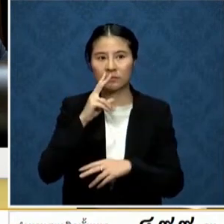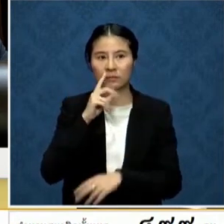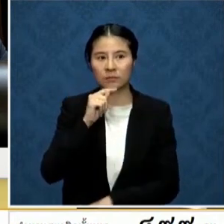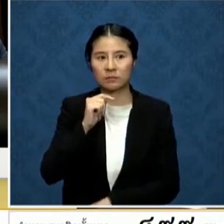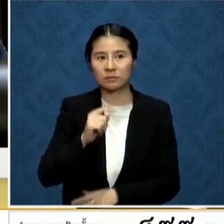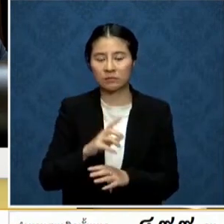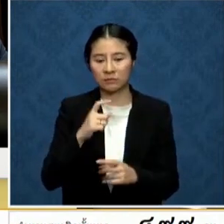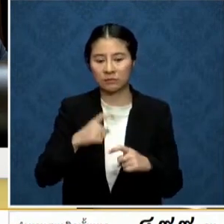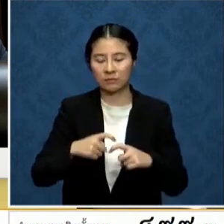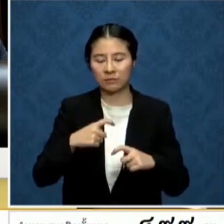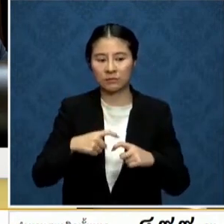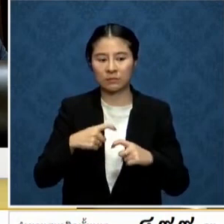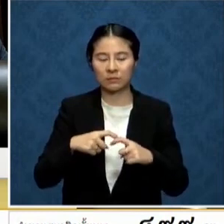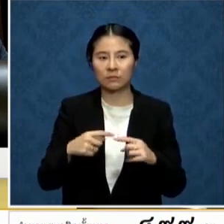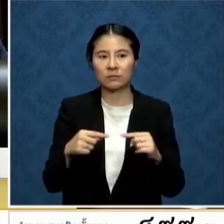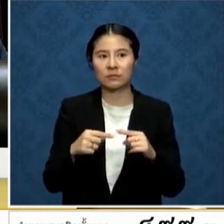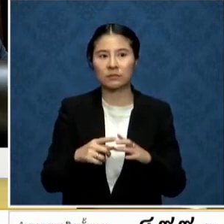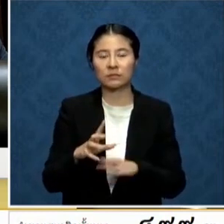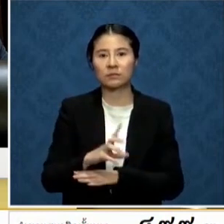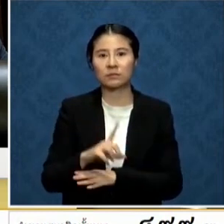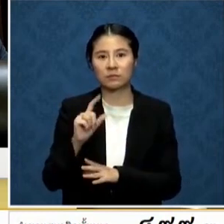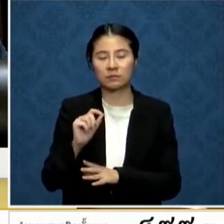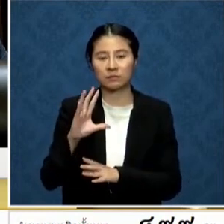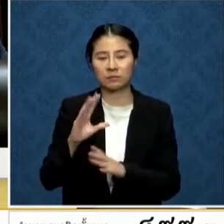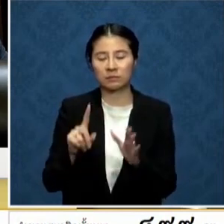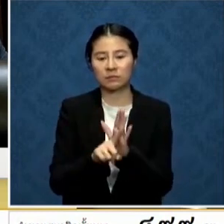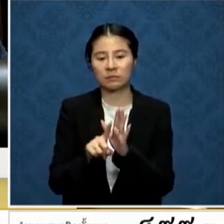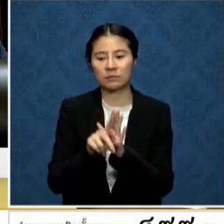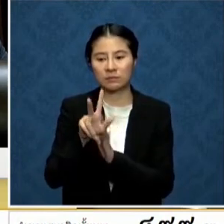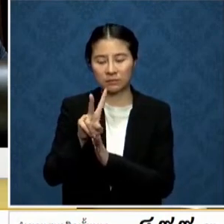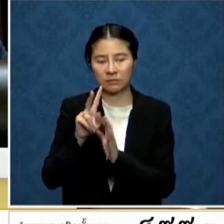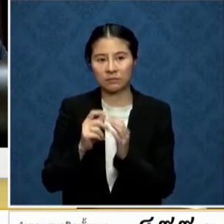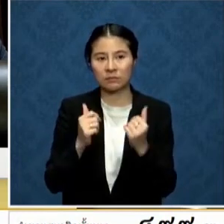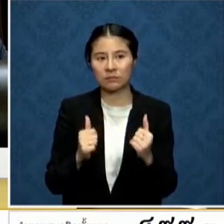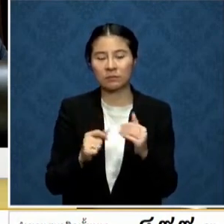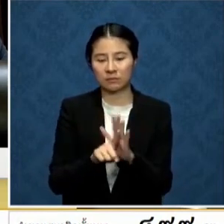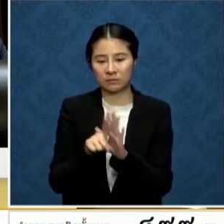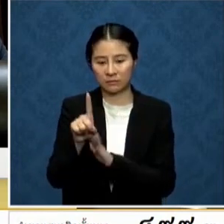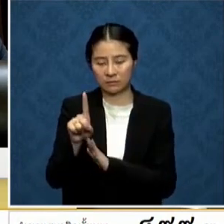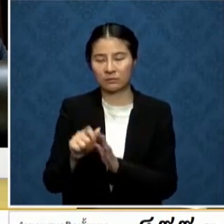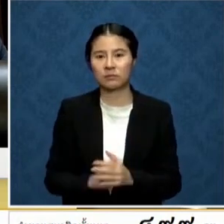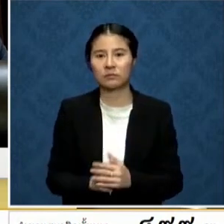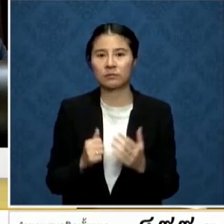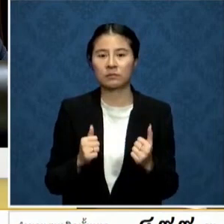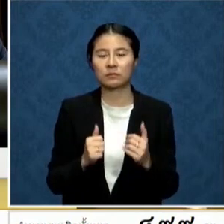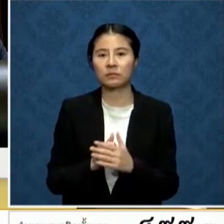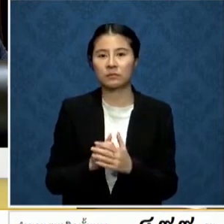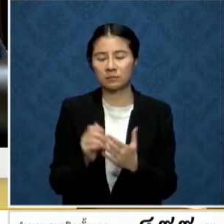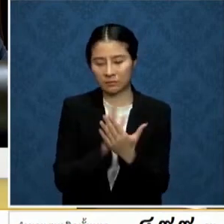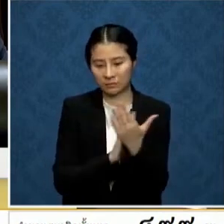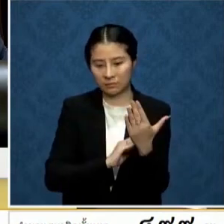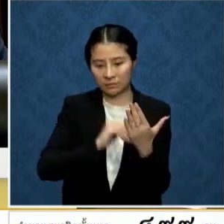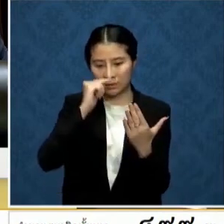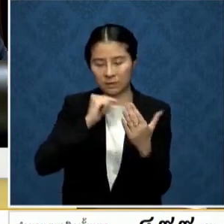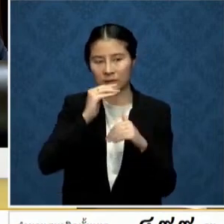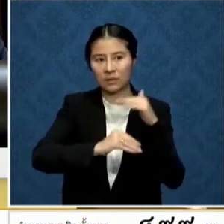เนี่ยยากมากครับในสมัยที่ 25มีนายกมนตรีมาตอบกระทู้ 2ครั้งสมัยนี้มาเพียงแค่ครั้งเดียวในประเทศที่พัฒนาแล้วนะ